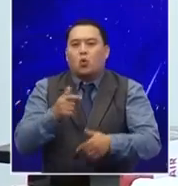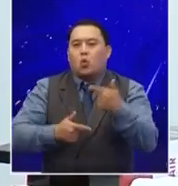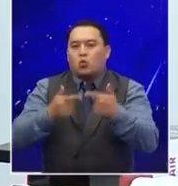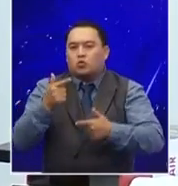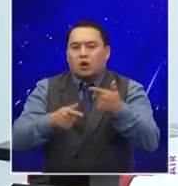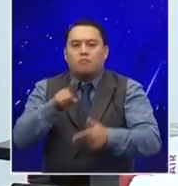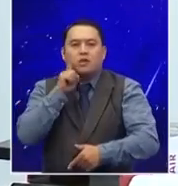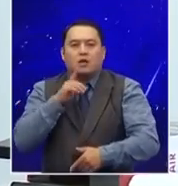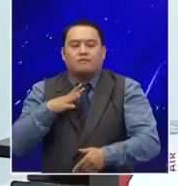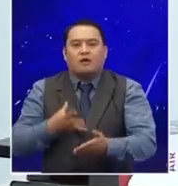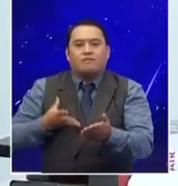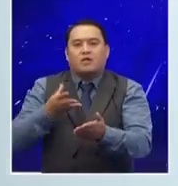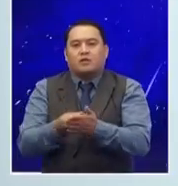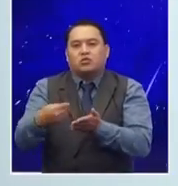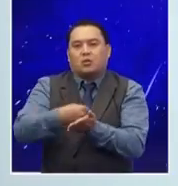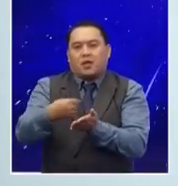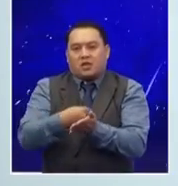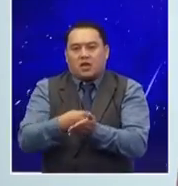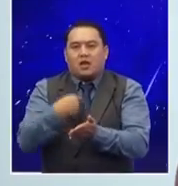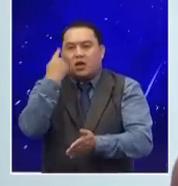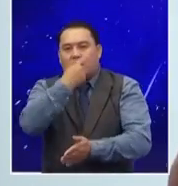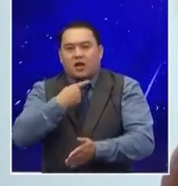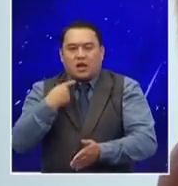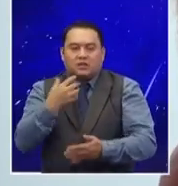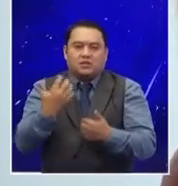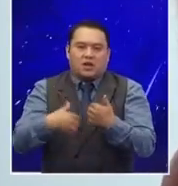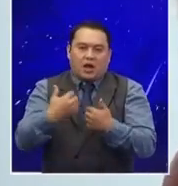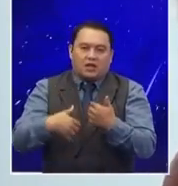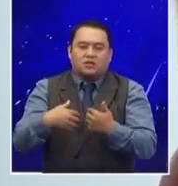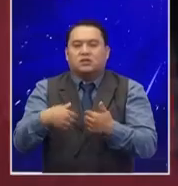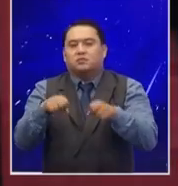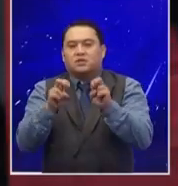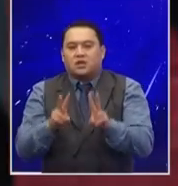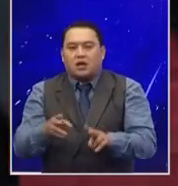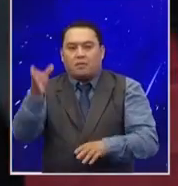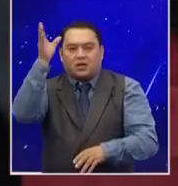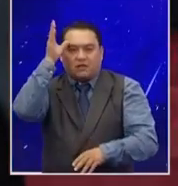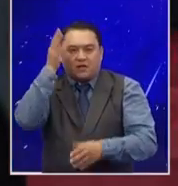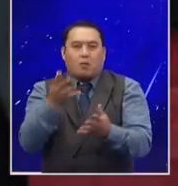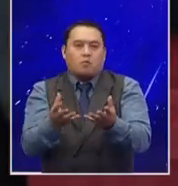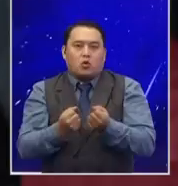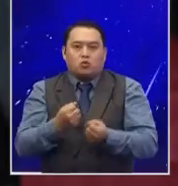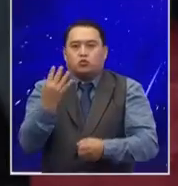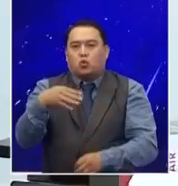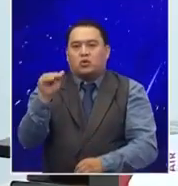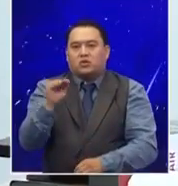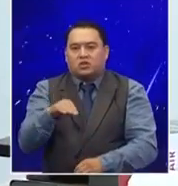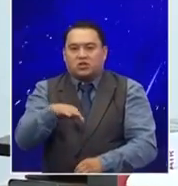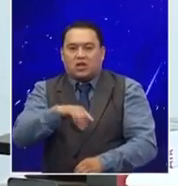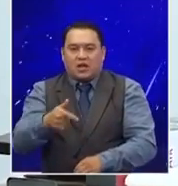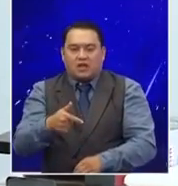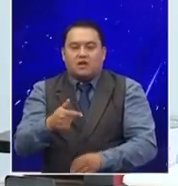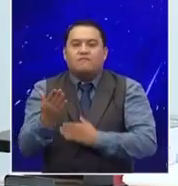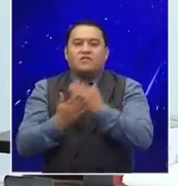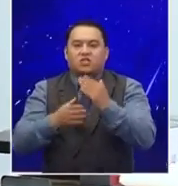проекта Jazz Project выплачивается стипендия. Лица, имеющие среднее или среднеспециальное образование, получают 40 тысяч тенге. Лица